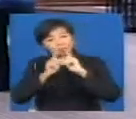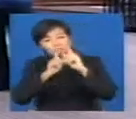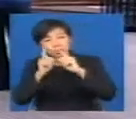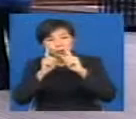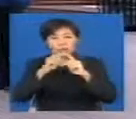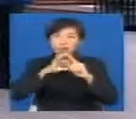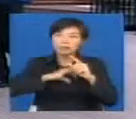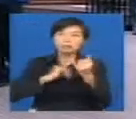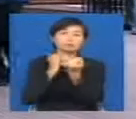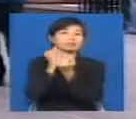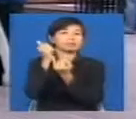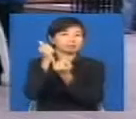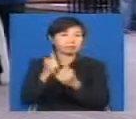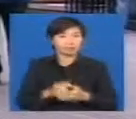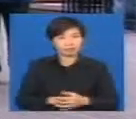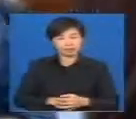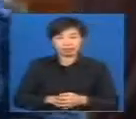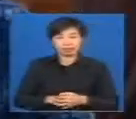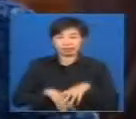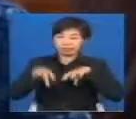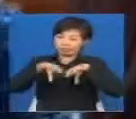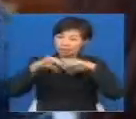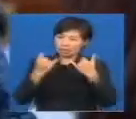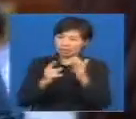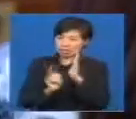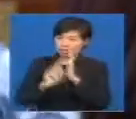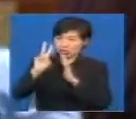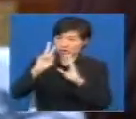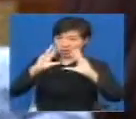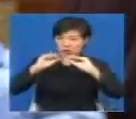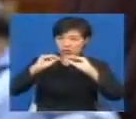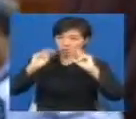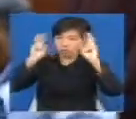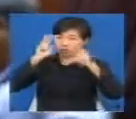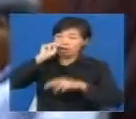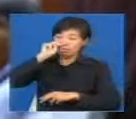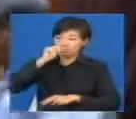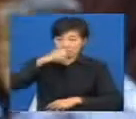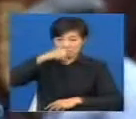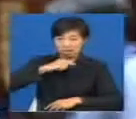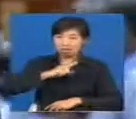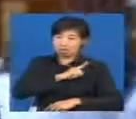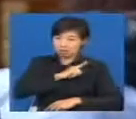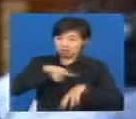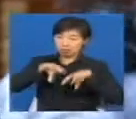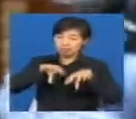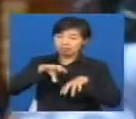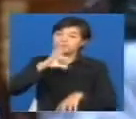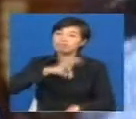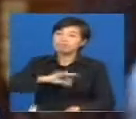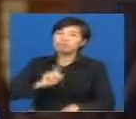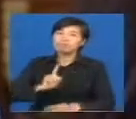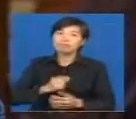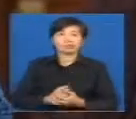ำการจัดงานผู้นำด้านน้ำครั้งนี้เป็นครั้งที่2เลยนะคร ับ มีความสำคัญยังไงครับที่ไทยเป็นเจ้าภาพ คือการจัดครั้